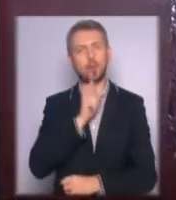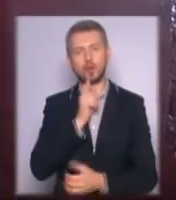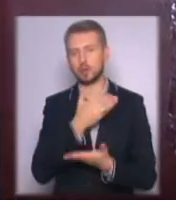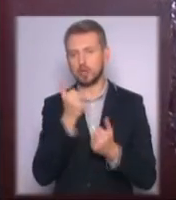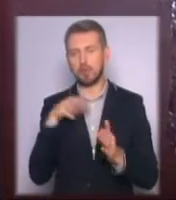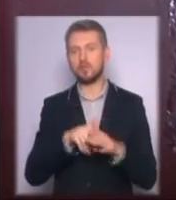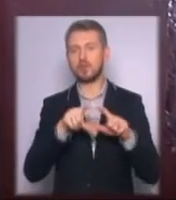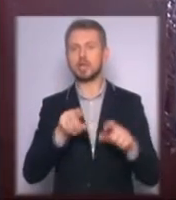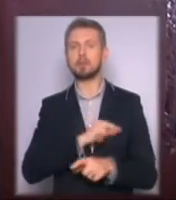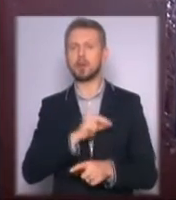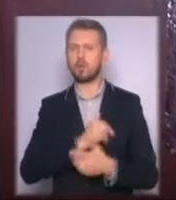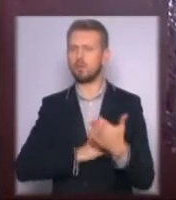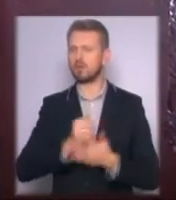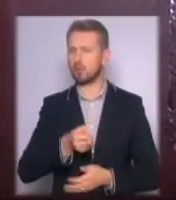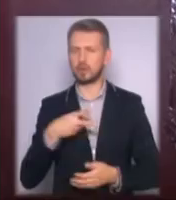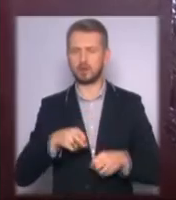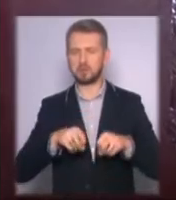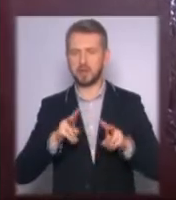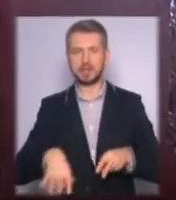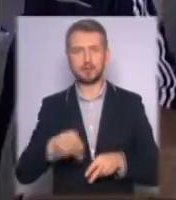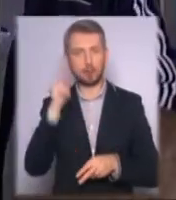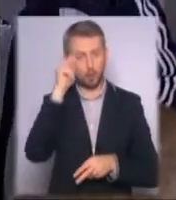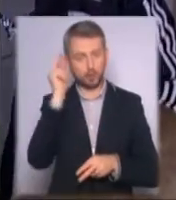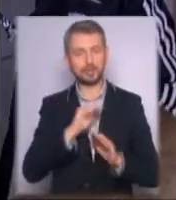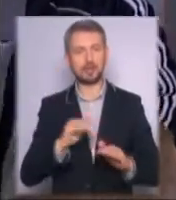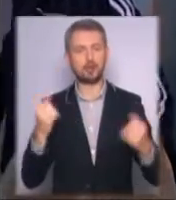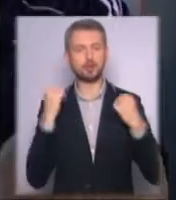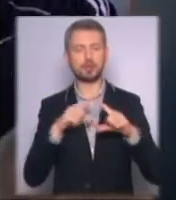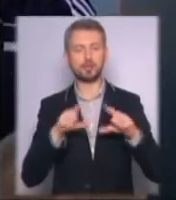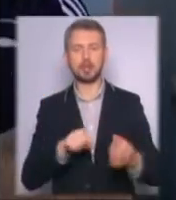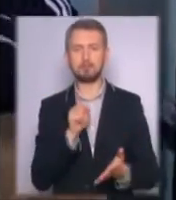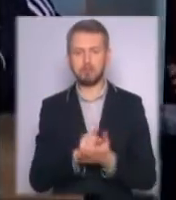працюють висококласні спеціалісти, і всі учні дитячих спортивних шкіл мають проходити